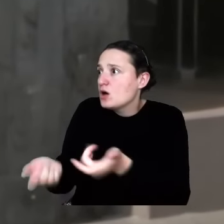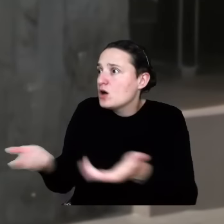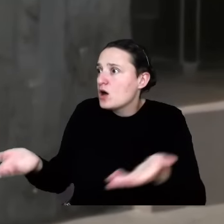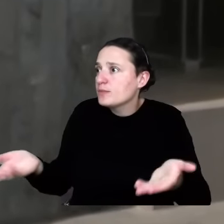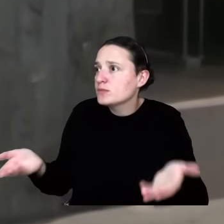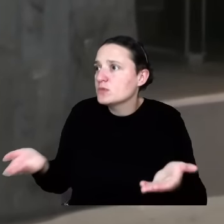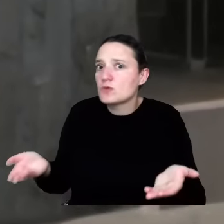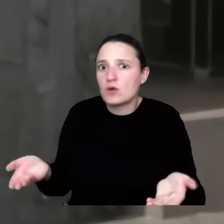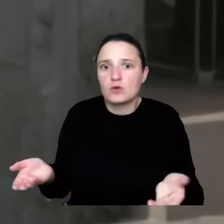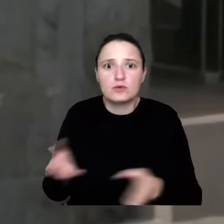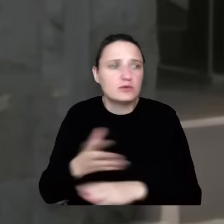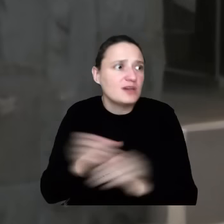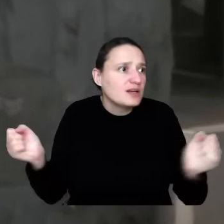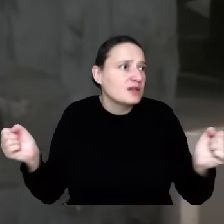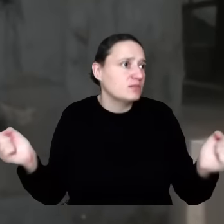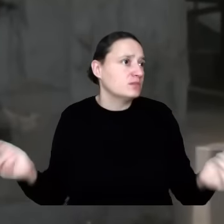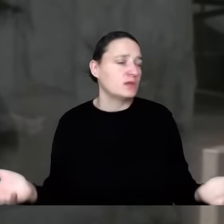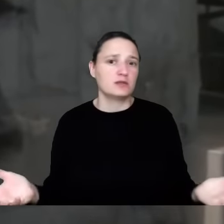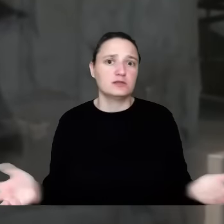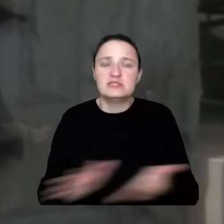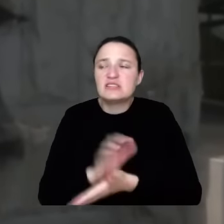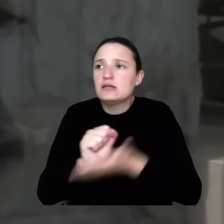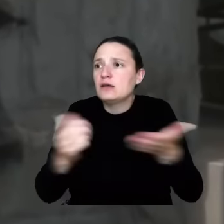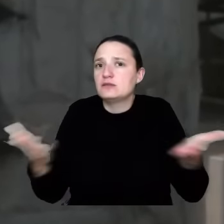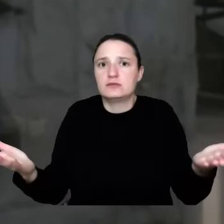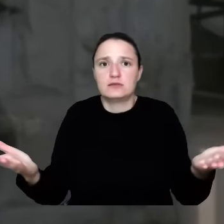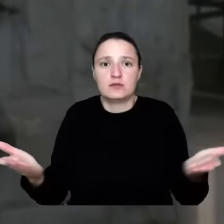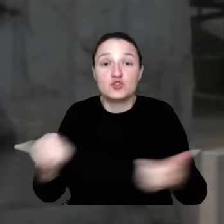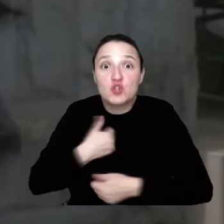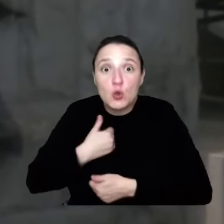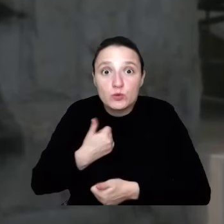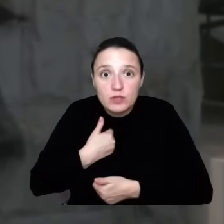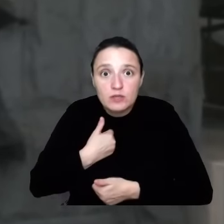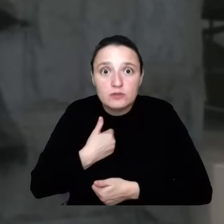już, to już jest skandal właśnie z żołnierzami.